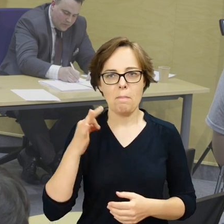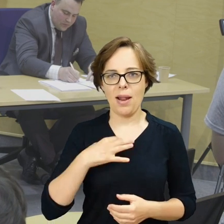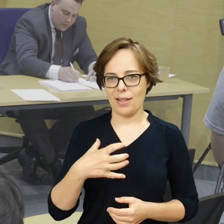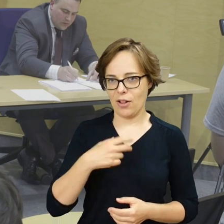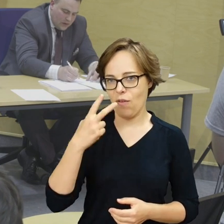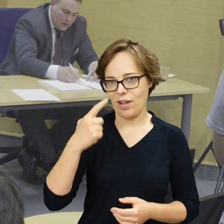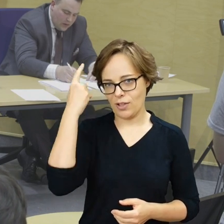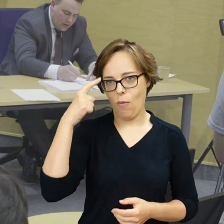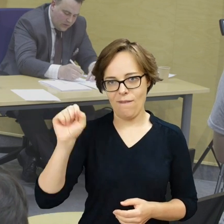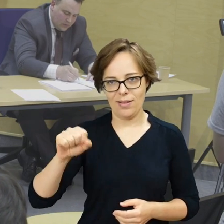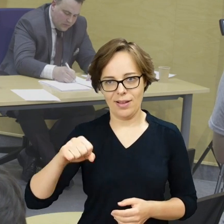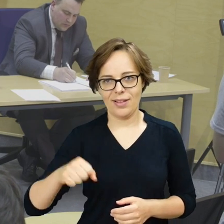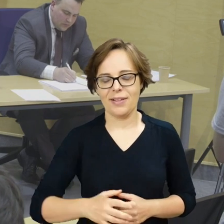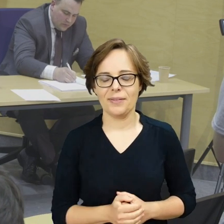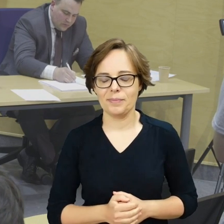Ale